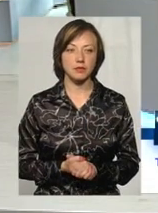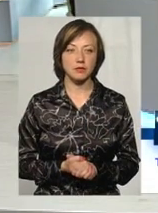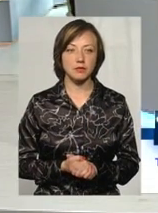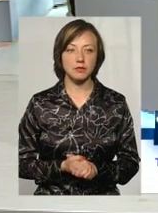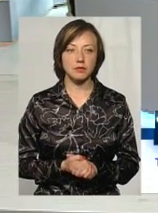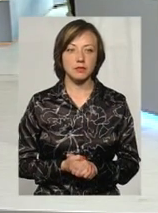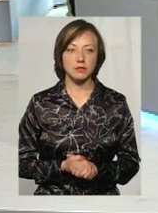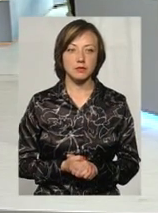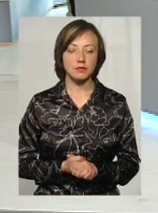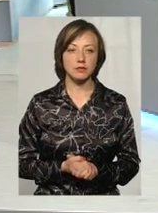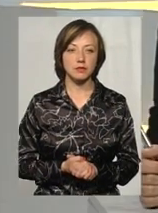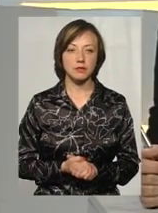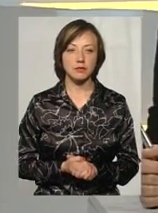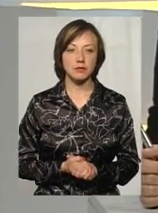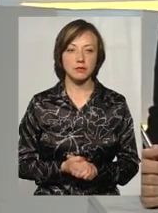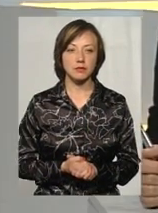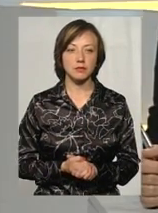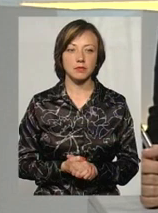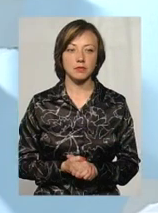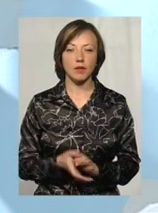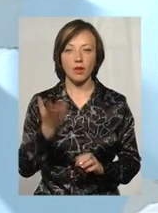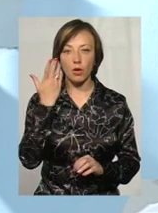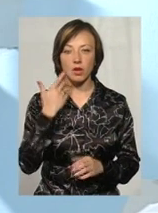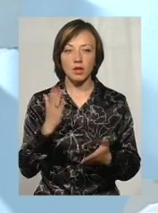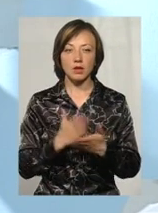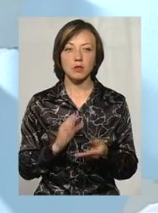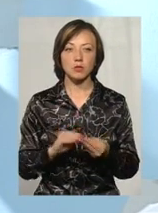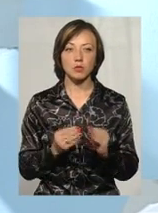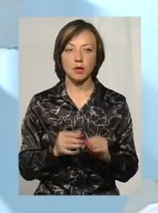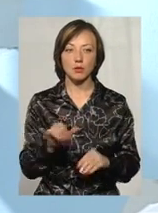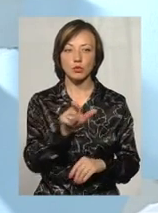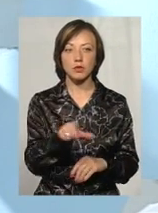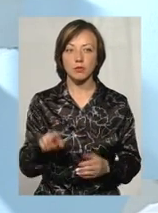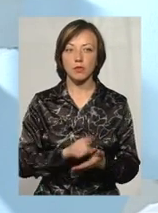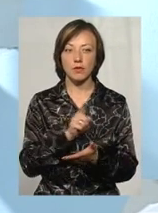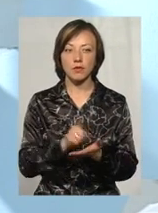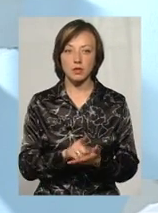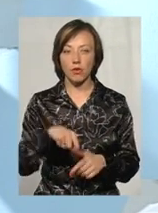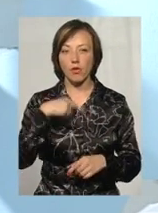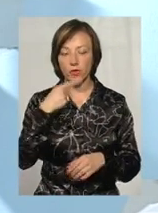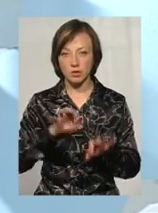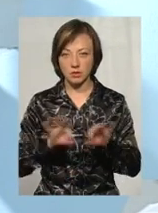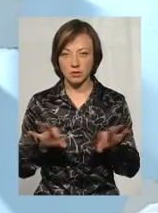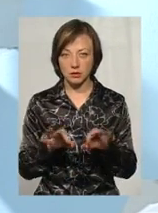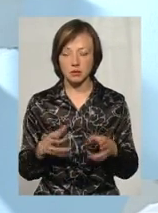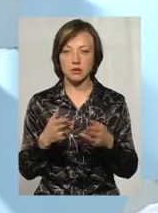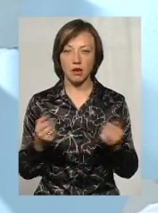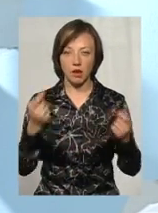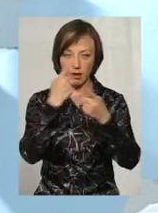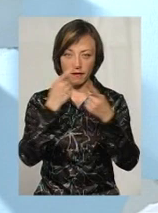Пане Роман, це, напевно, до вас. Ви розумієте, коли є якісь проблеми у громадян, вони повинні про них говорити. Так, ефір